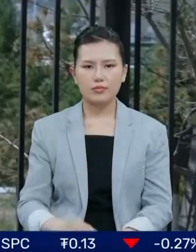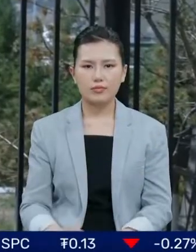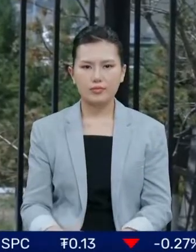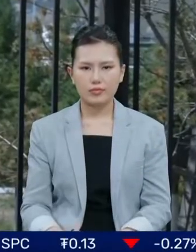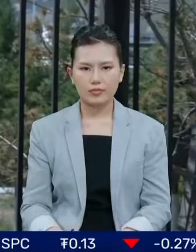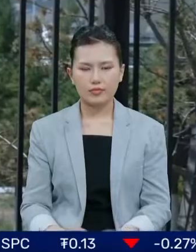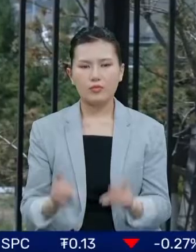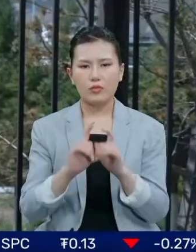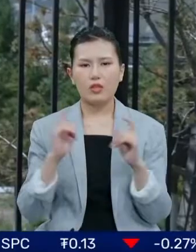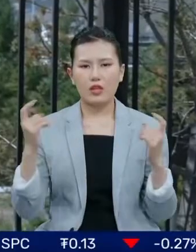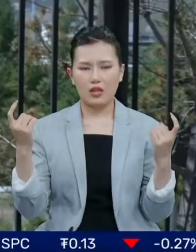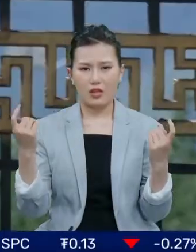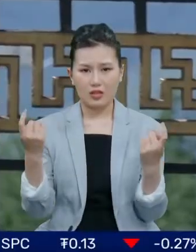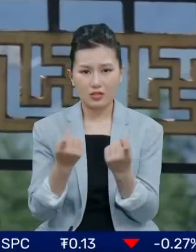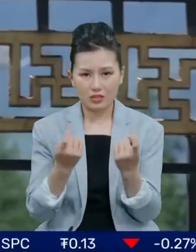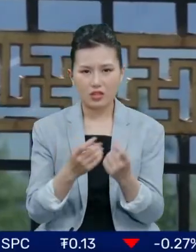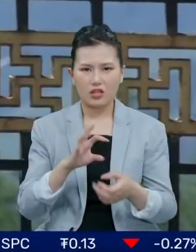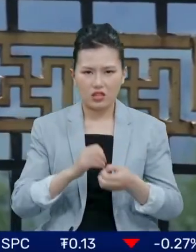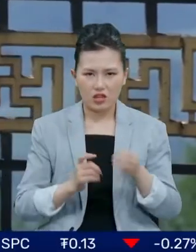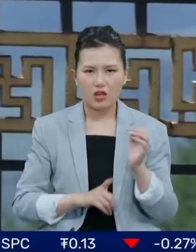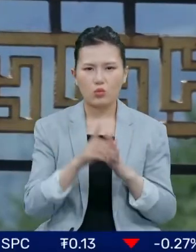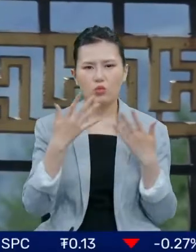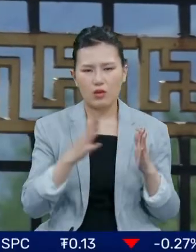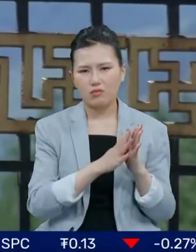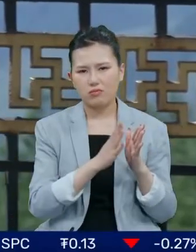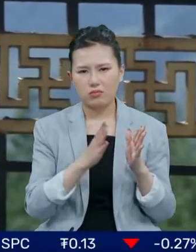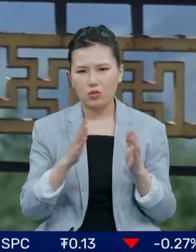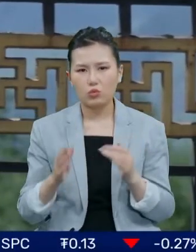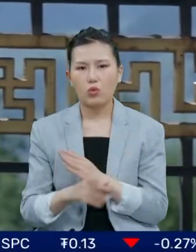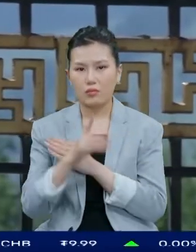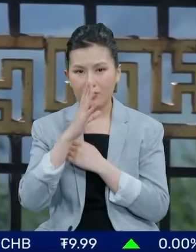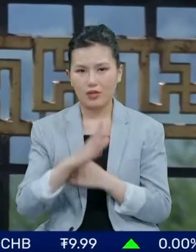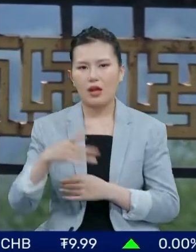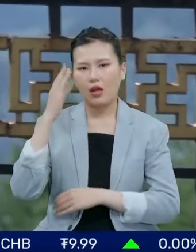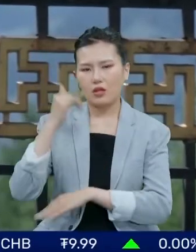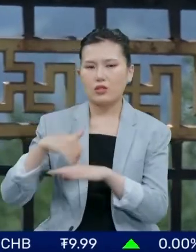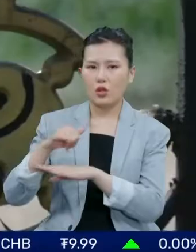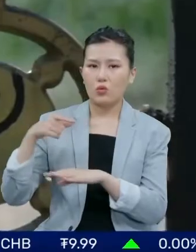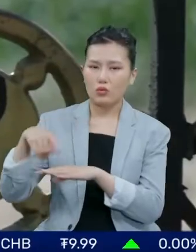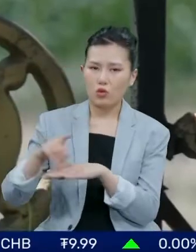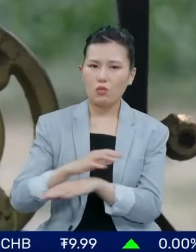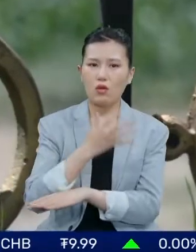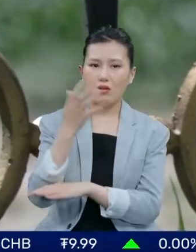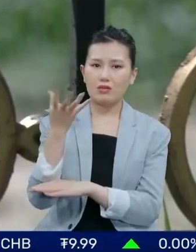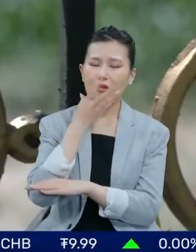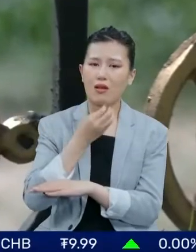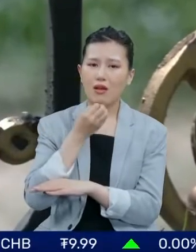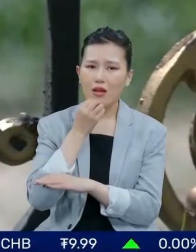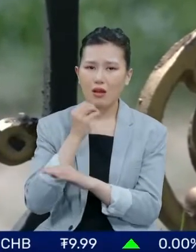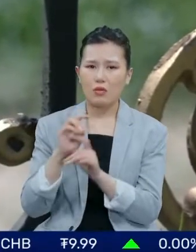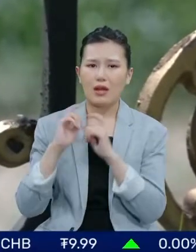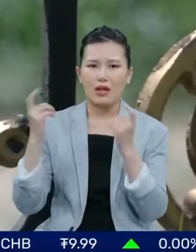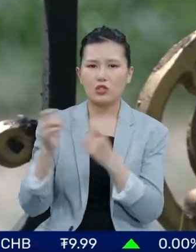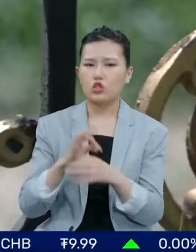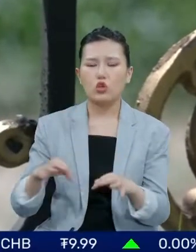Нэгэн ташаа баригдаж эхлээд бүтээн байгуулалтын ажил бараг дуусах төхөж байна. Тэгвэл гадны улс орнууд цэцэрлэгт хүрээлэнгээ заавал хашаалахгүйгээр харж хамгаалж байгаа жишээг